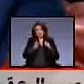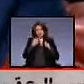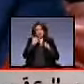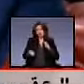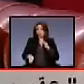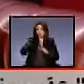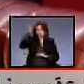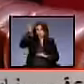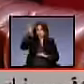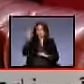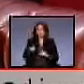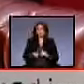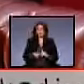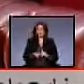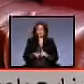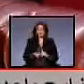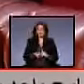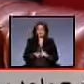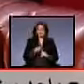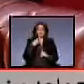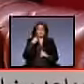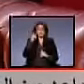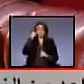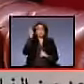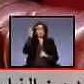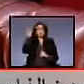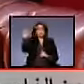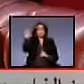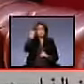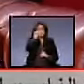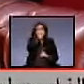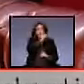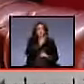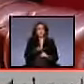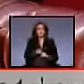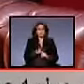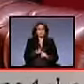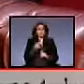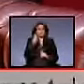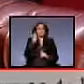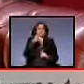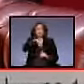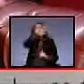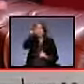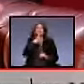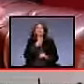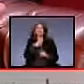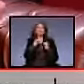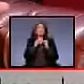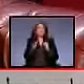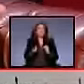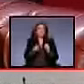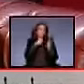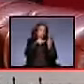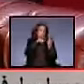دلوقتي. 7-8 طبعات. فبرضه ده كان نوع من يعني بتشوف ايه اللي عجب الناس، ايه اللي ما عجبش الناس، ايه النقط اللي في الروايه